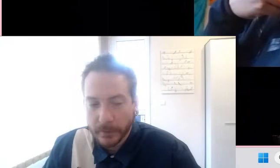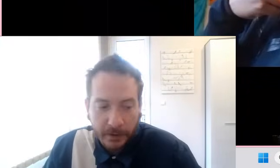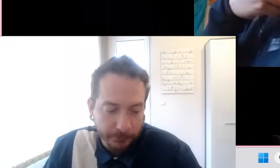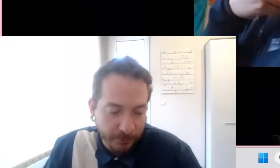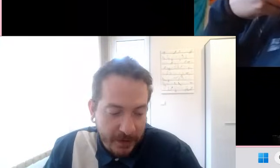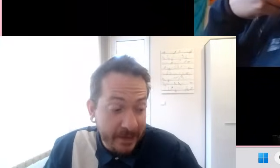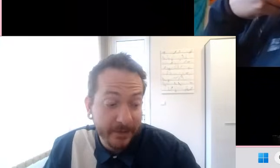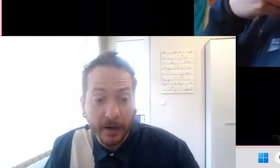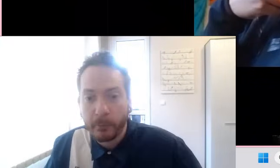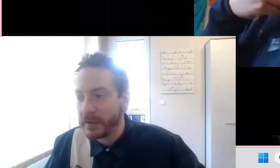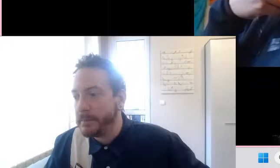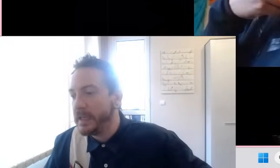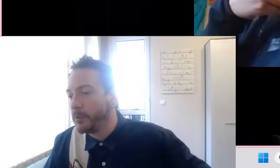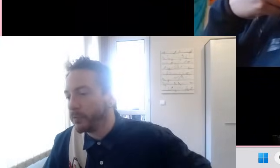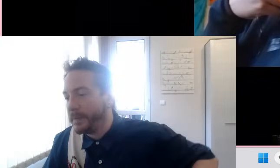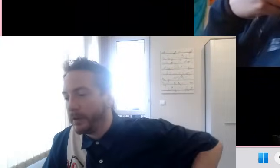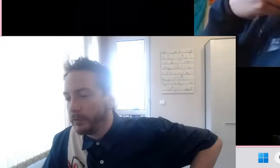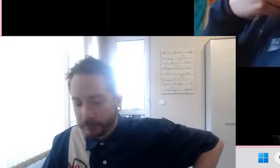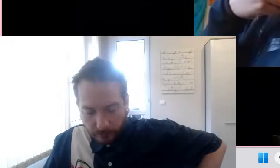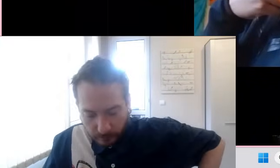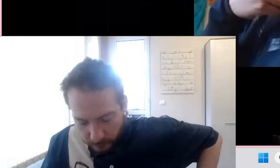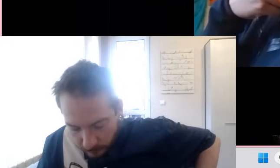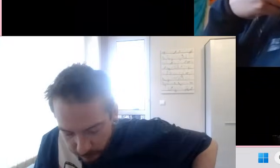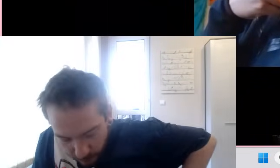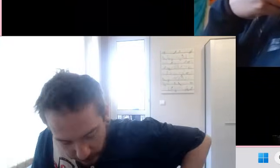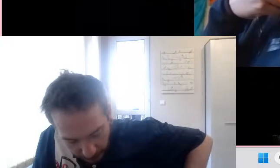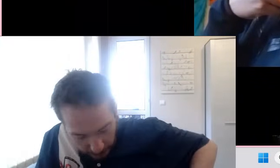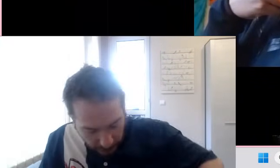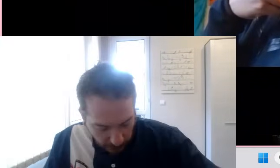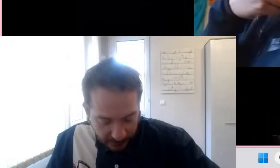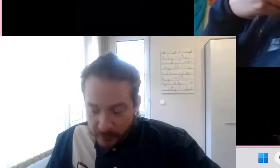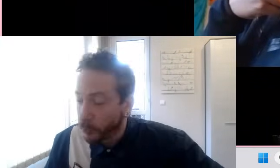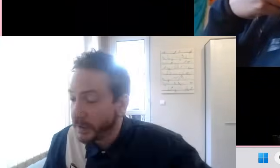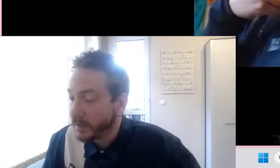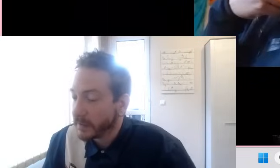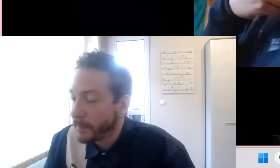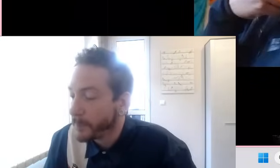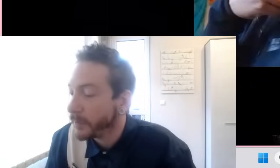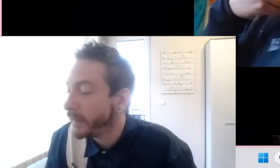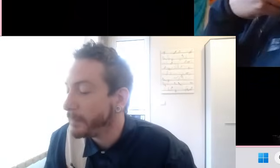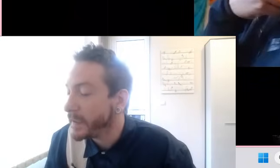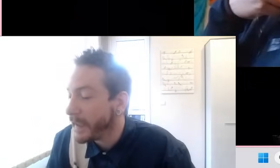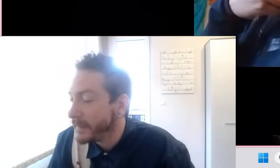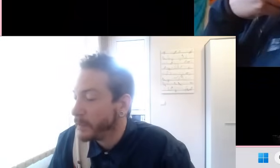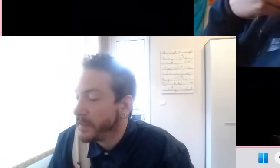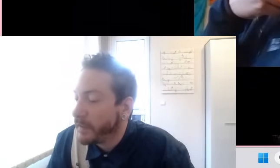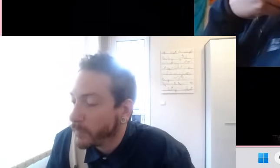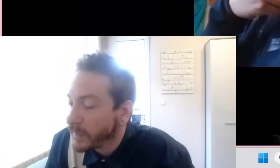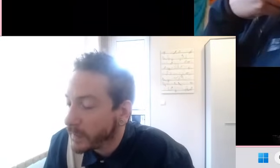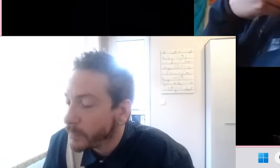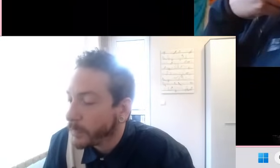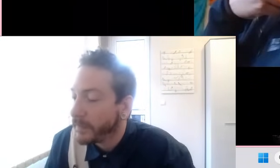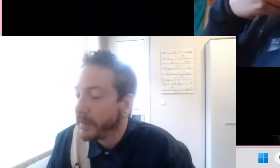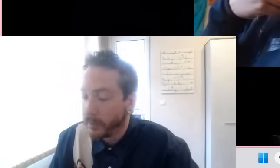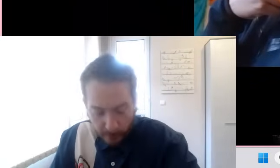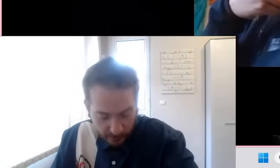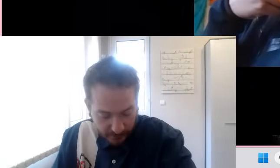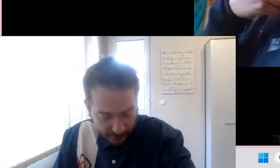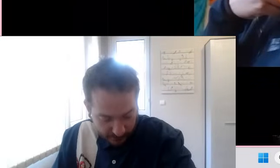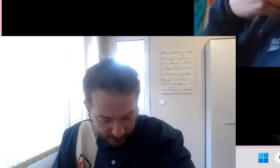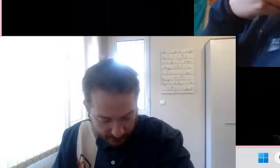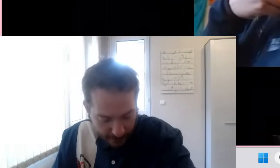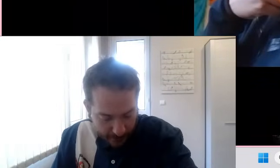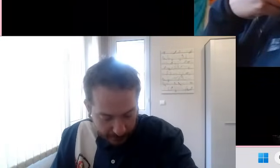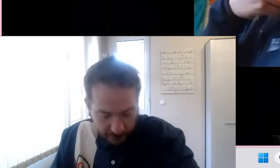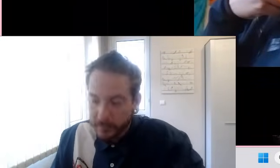déborde. Hein. Il y a littéralement des millions de migrants. Parce que oui, c'est pas parce que t'as ta petite carte d'identité française que t'es français.